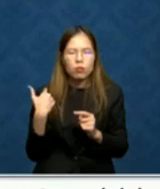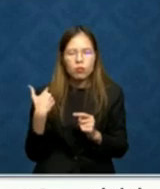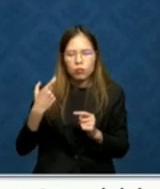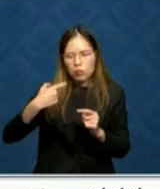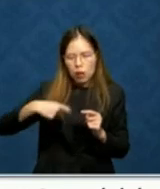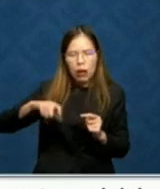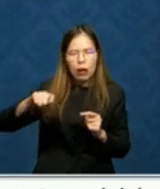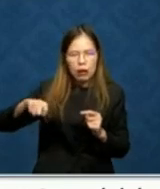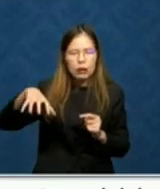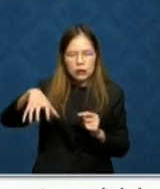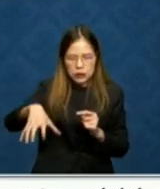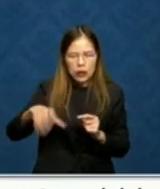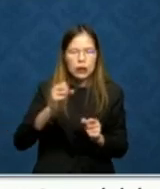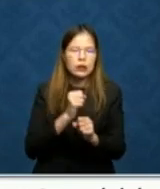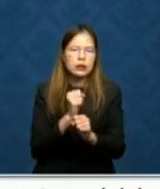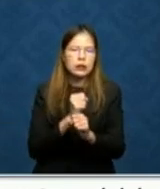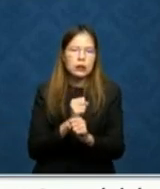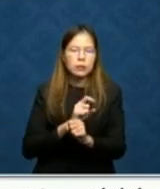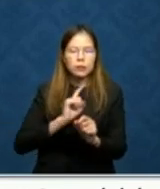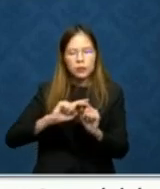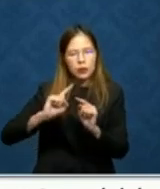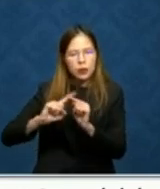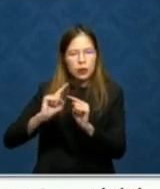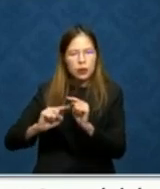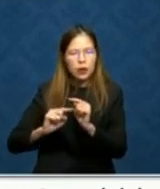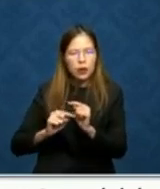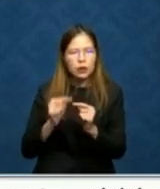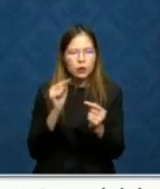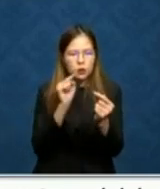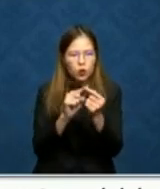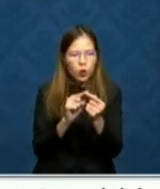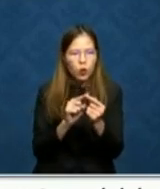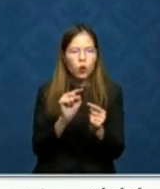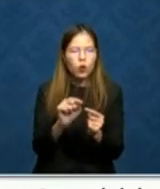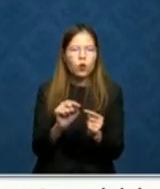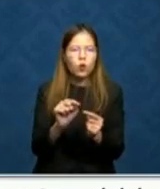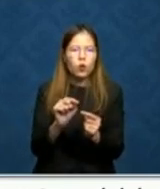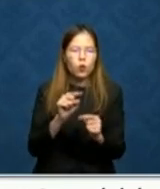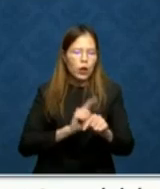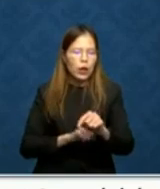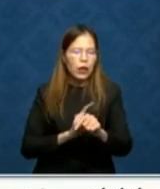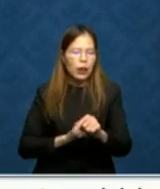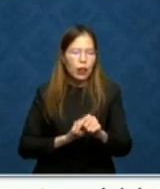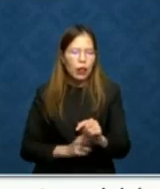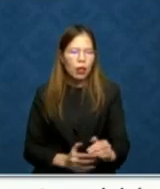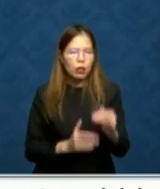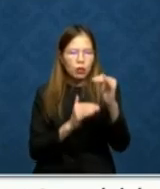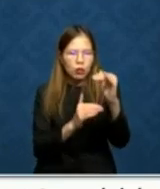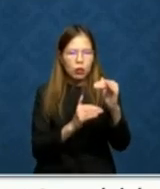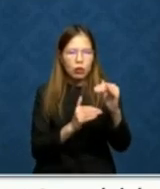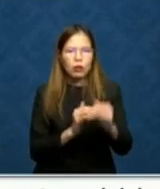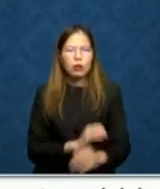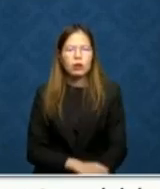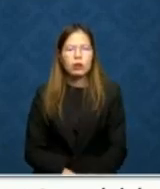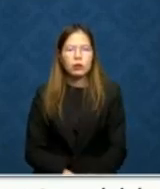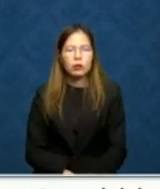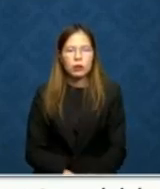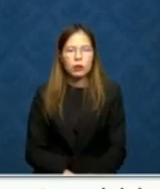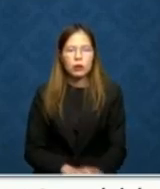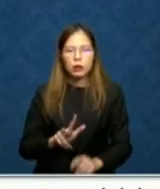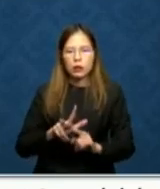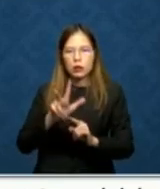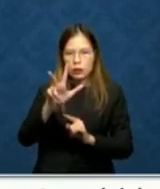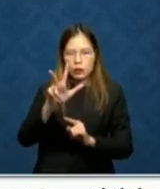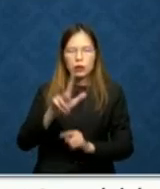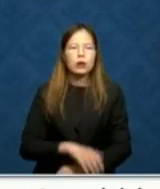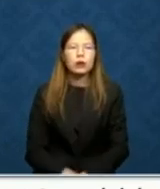อาจสั่งห้ามผู้นั้นกระทำการใดๆต่อผู้ถูกกระทำในระยะเวลาที่กำหนดค่ะเรื่องที่3น